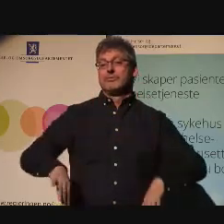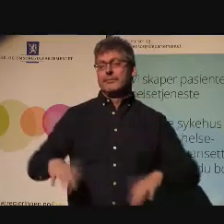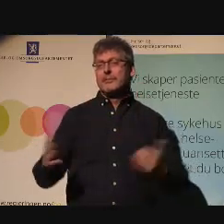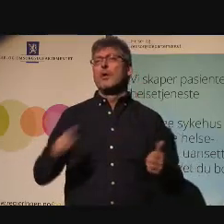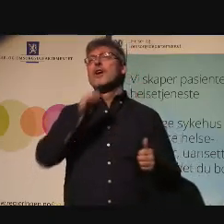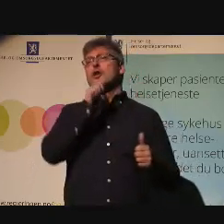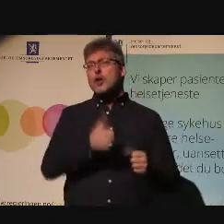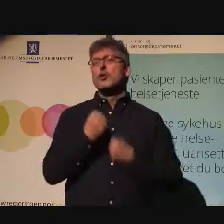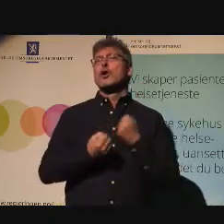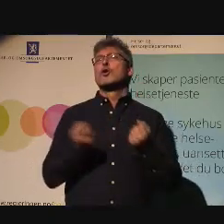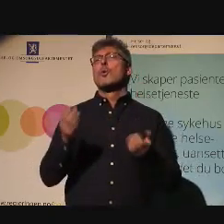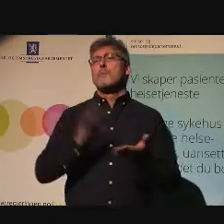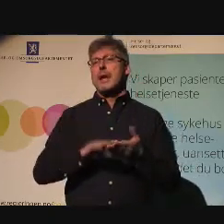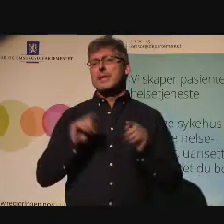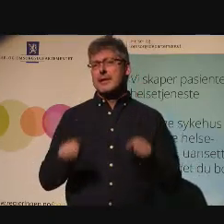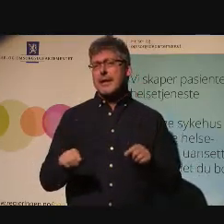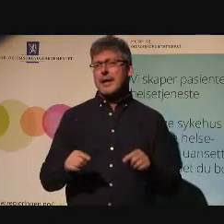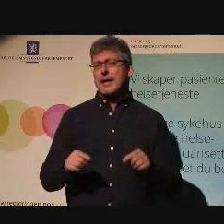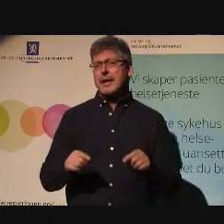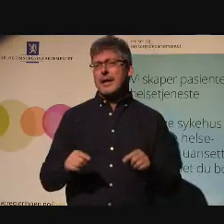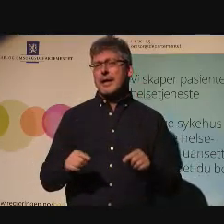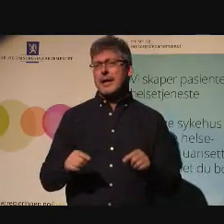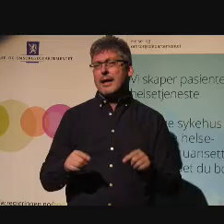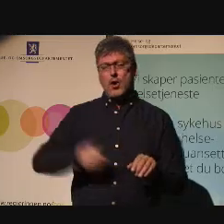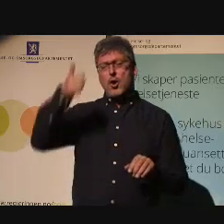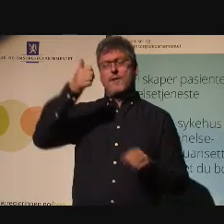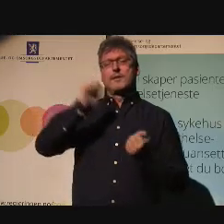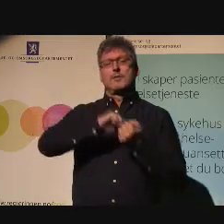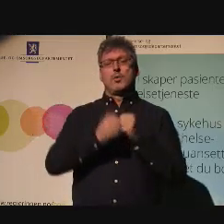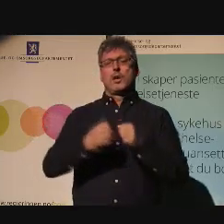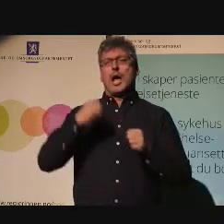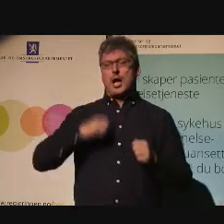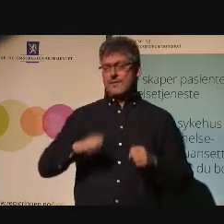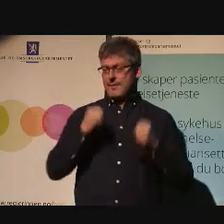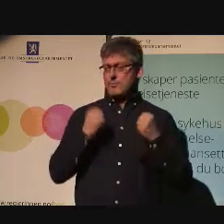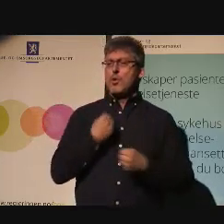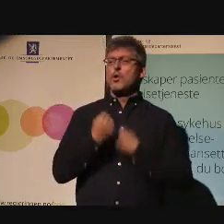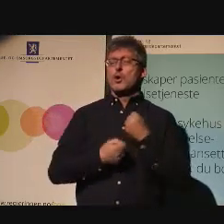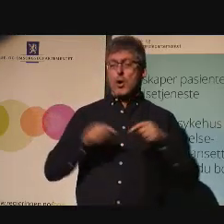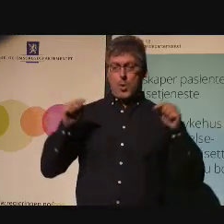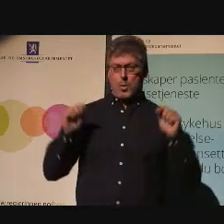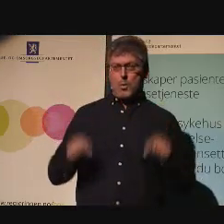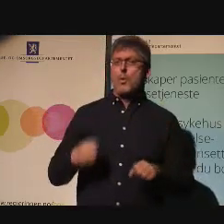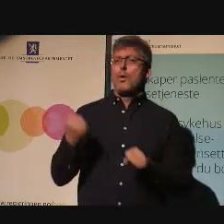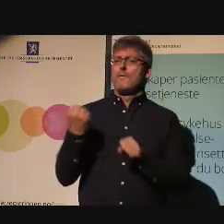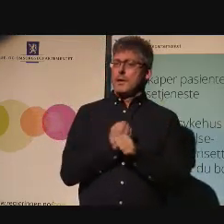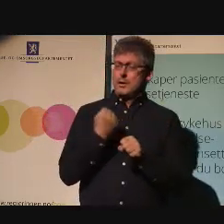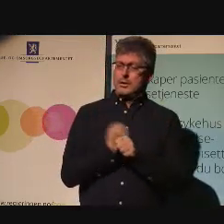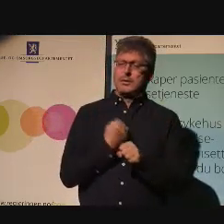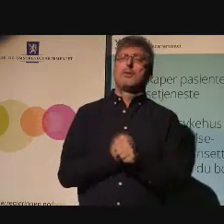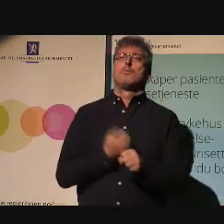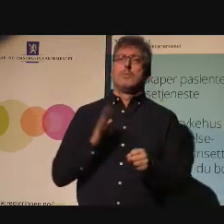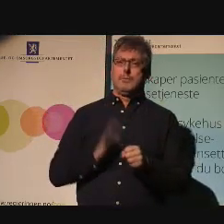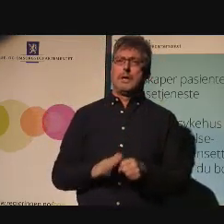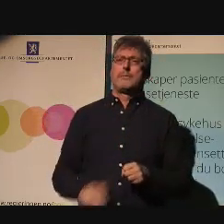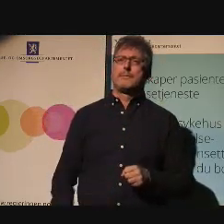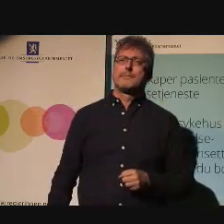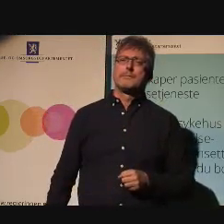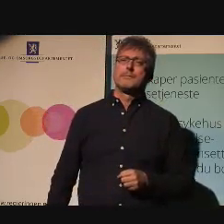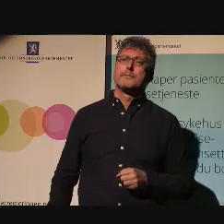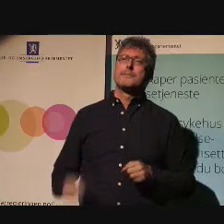er nødt til å gjøre noe med det som har det øverste politiske ansvaret. Det jobber vi nå godt med. Men